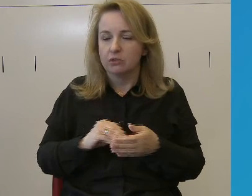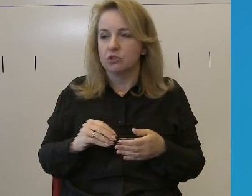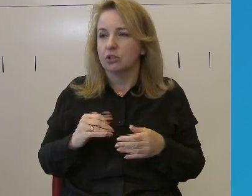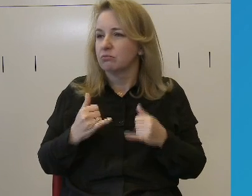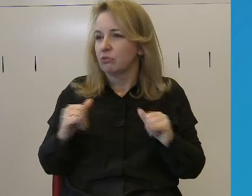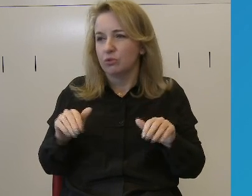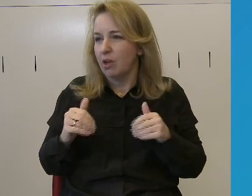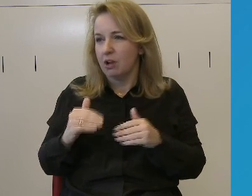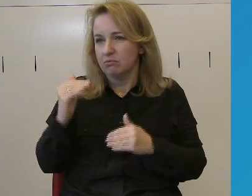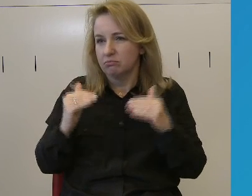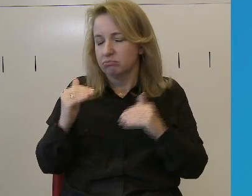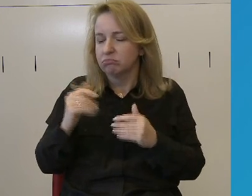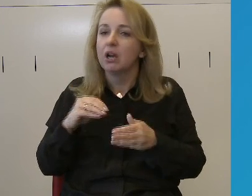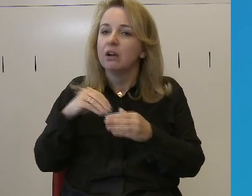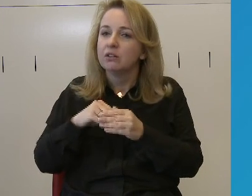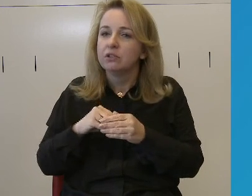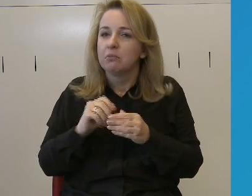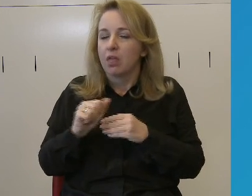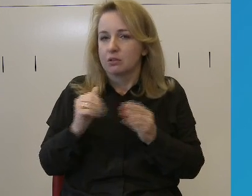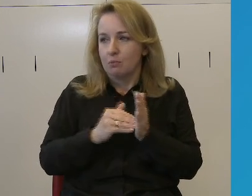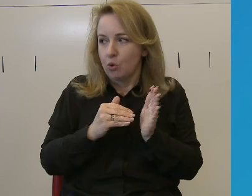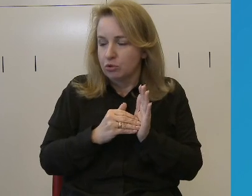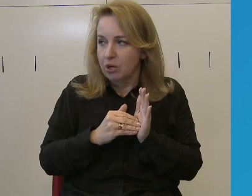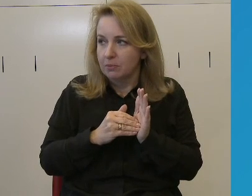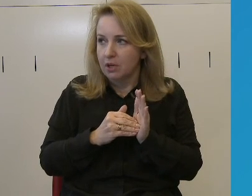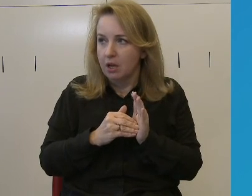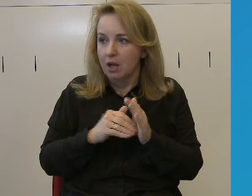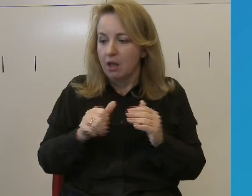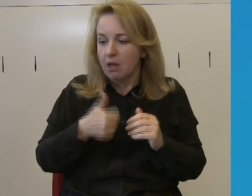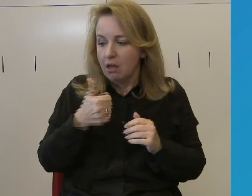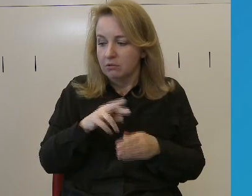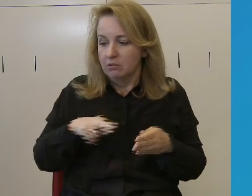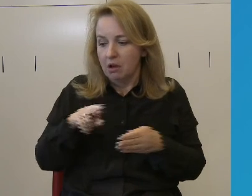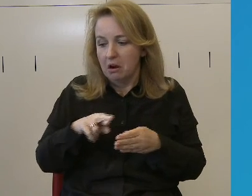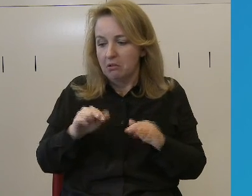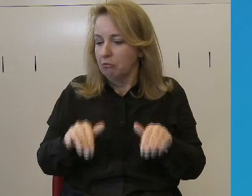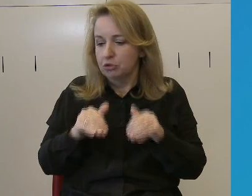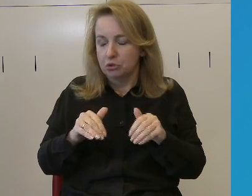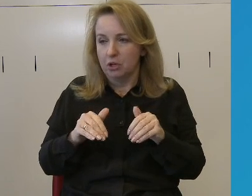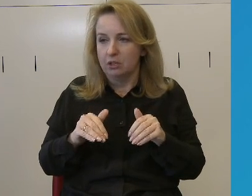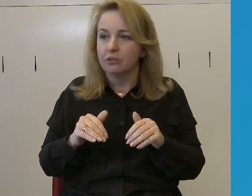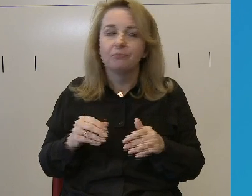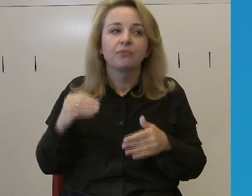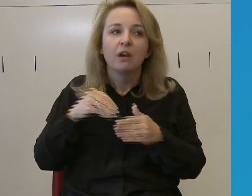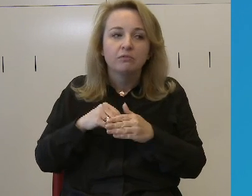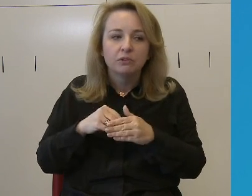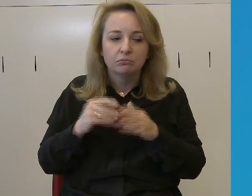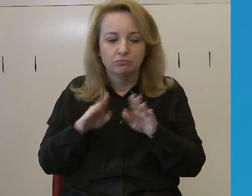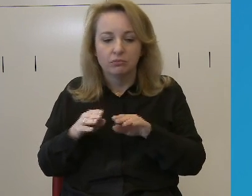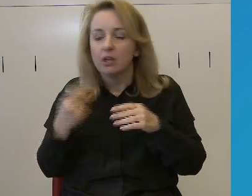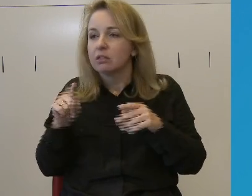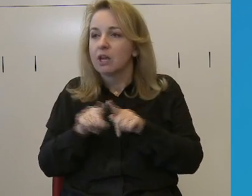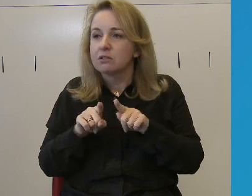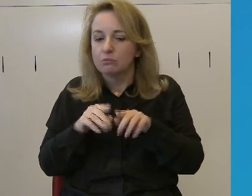skali i niezależnie od tego, czy znajdują się one w jednym regionie. Wreszcie, dzięki ujednoliceniu